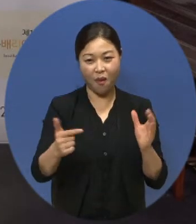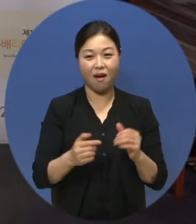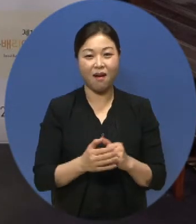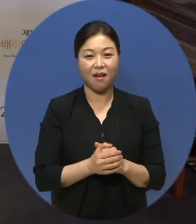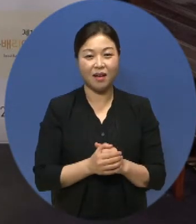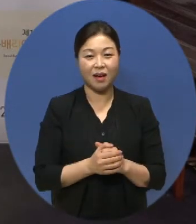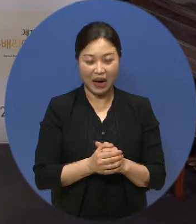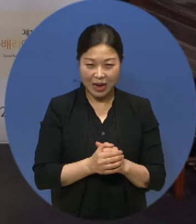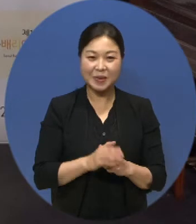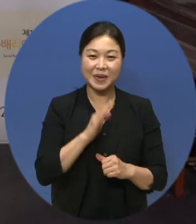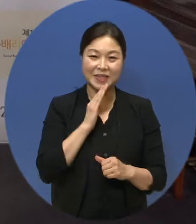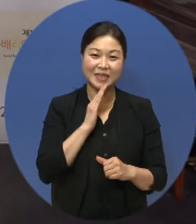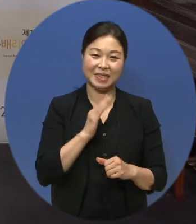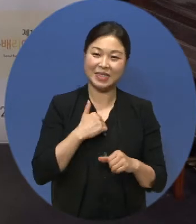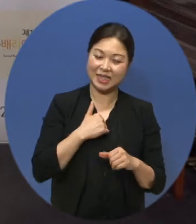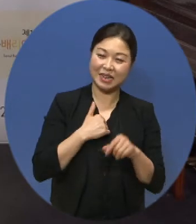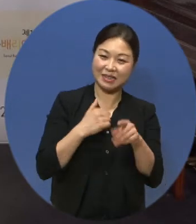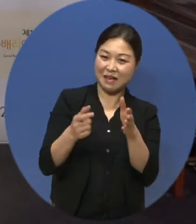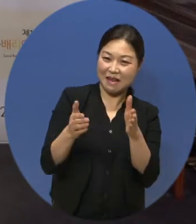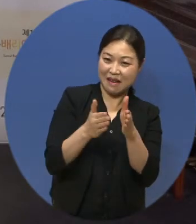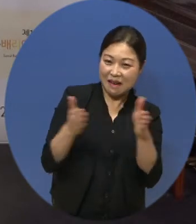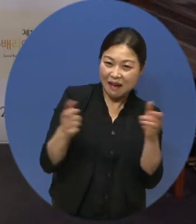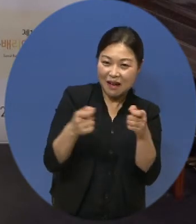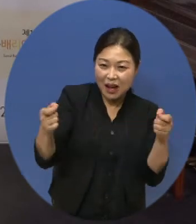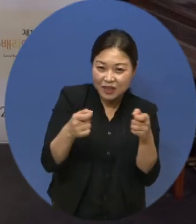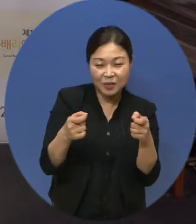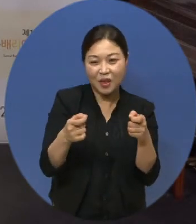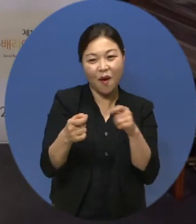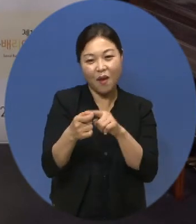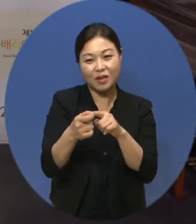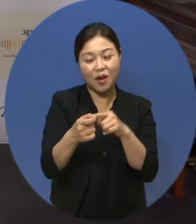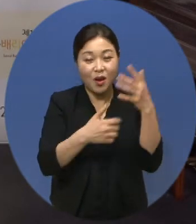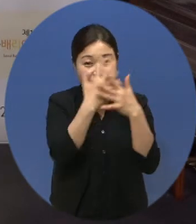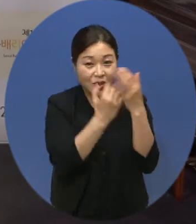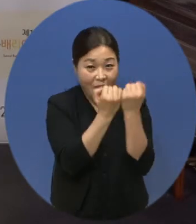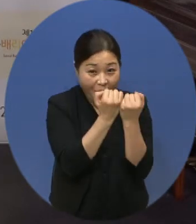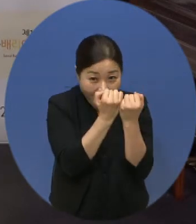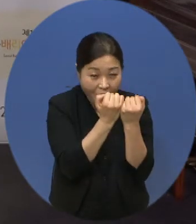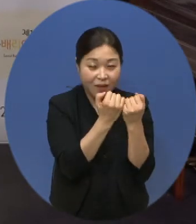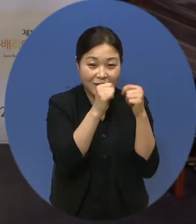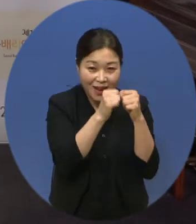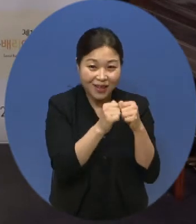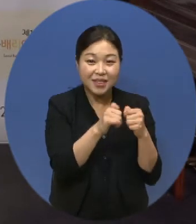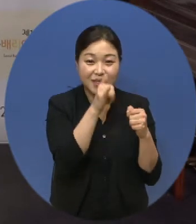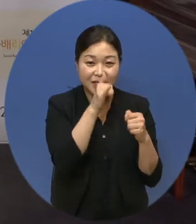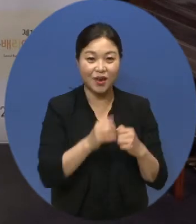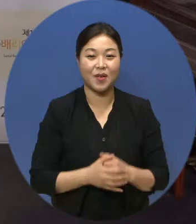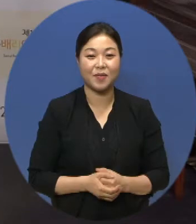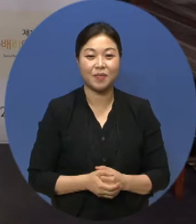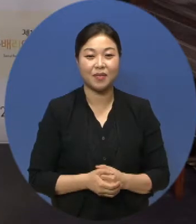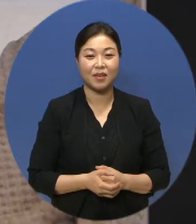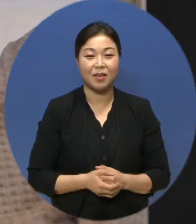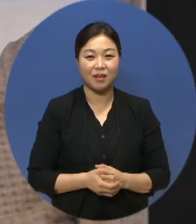크기는 제가 가늠하지 못했네요. 화면에서. 네, 해설에서 이제 묘사가 되거든요. 되죠, 맞아요. 네. 되긴 돼요. 네. 그래서